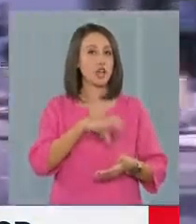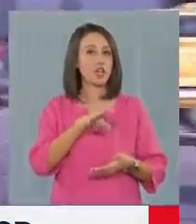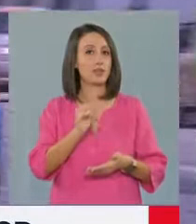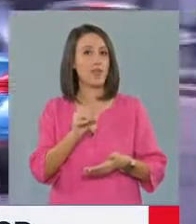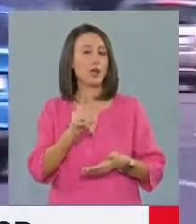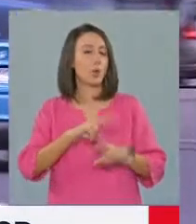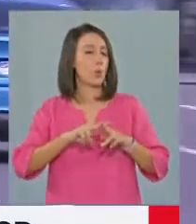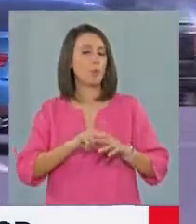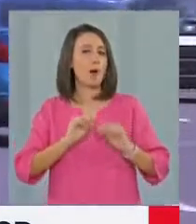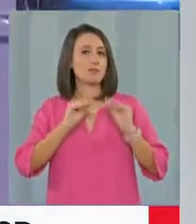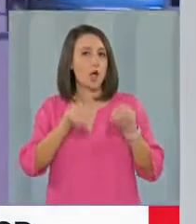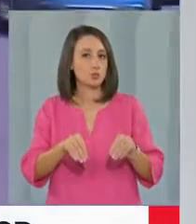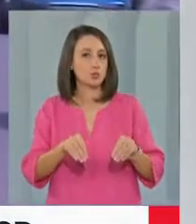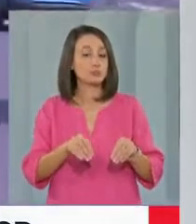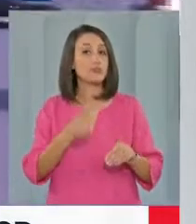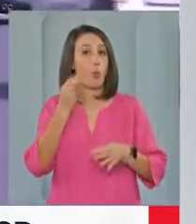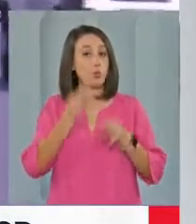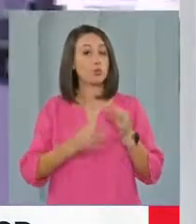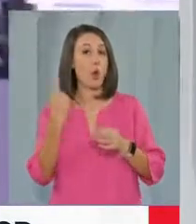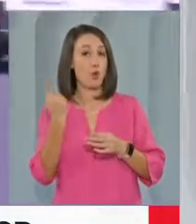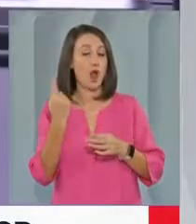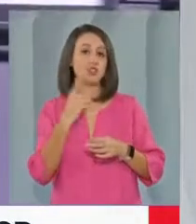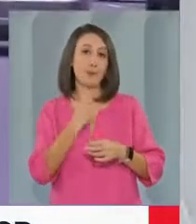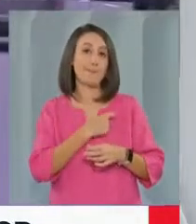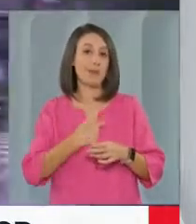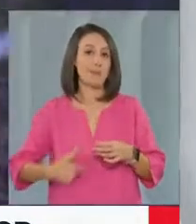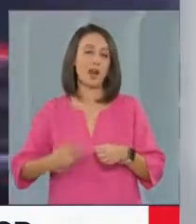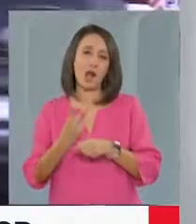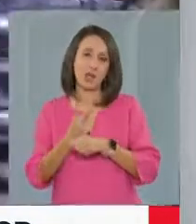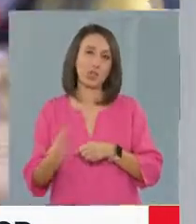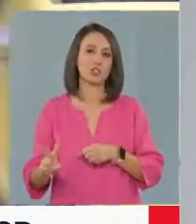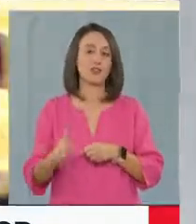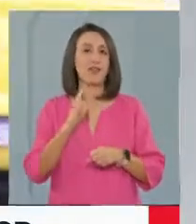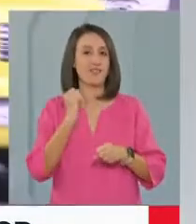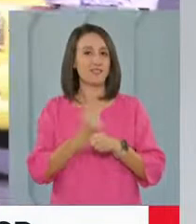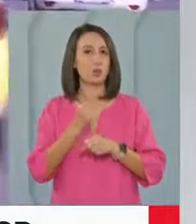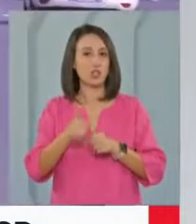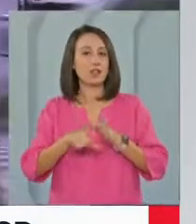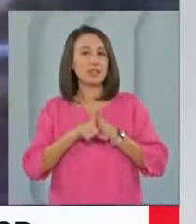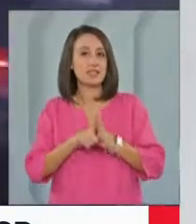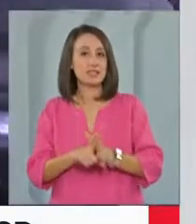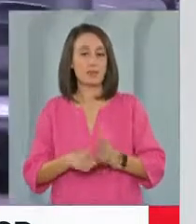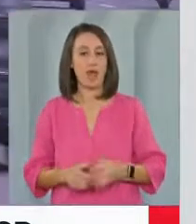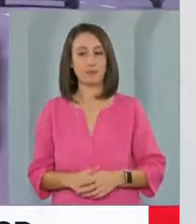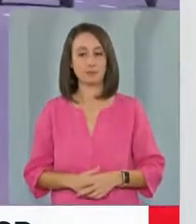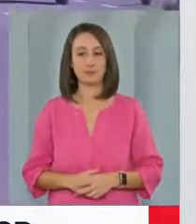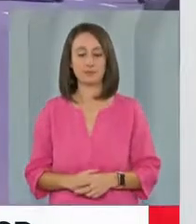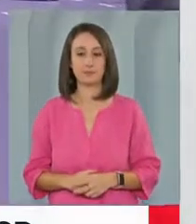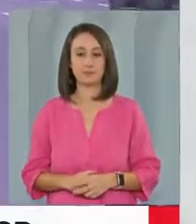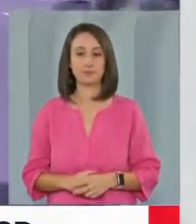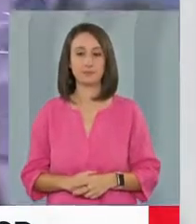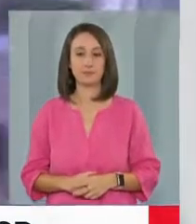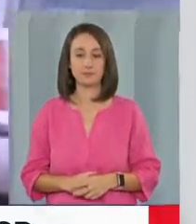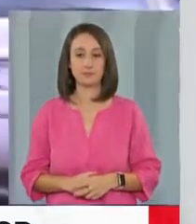ați ajuns la concluzia că municipalitatea a greșit și că a creat, prin decizia de Consiliu Local,